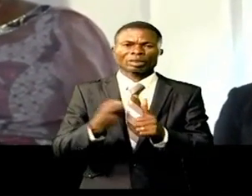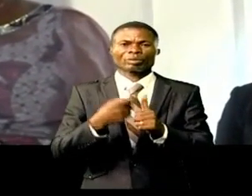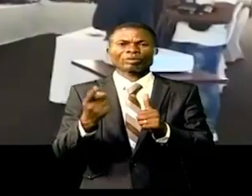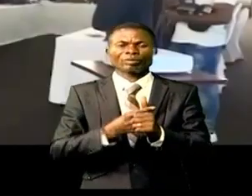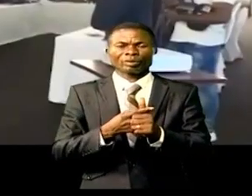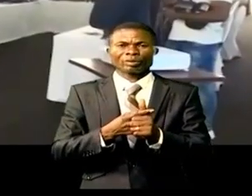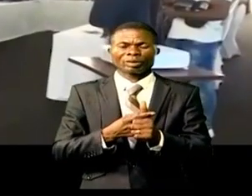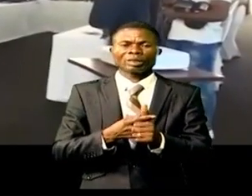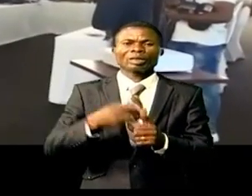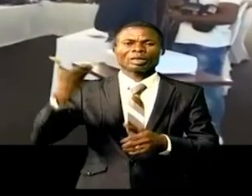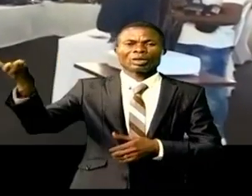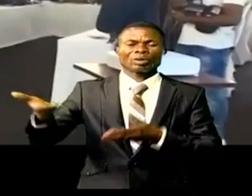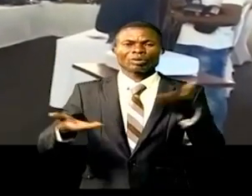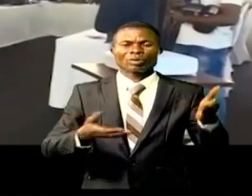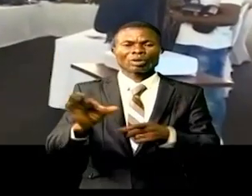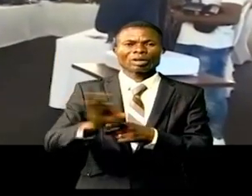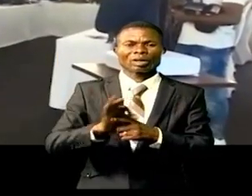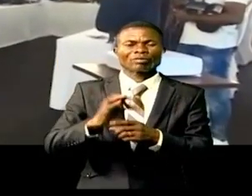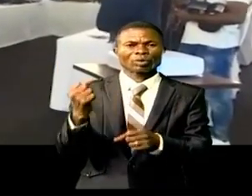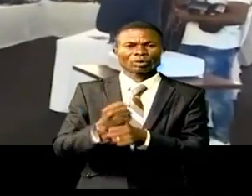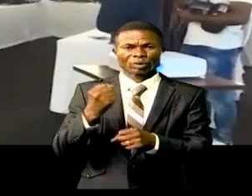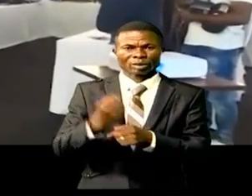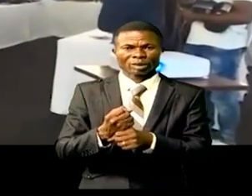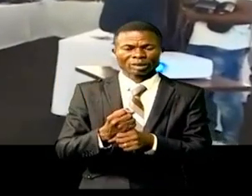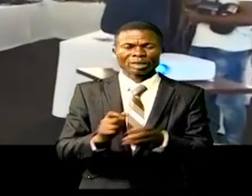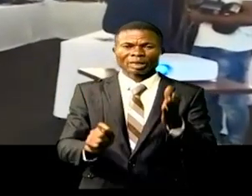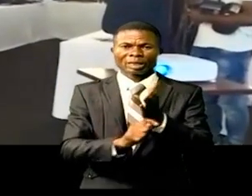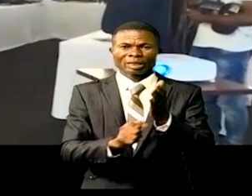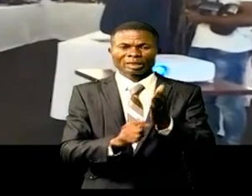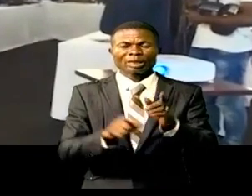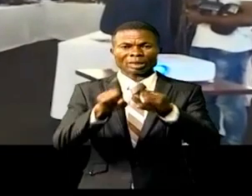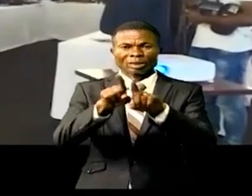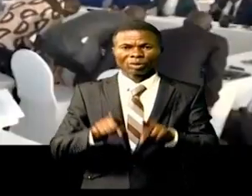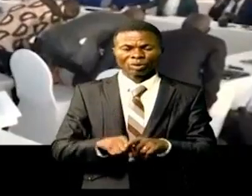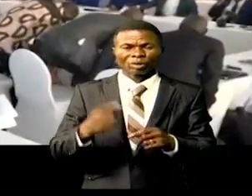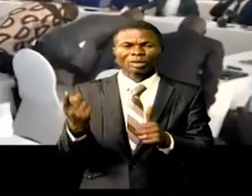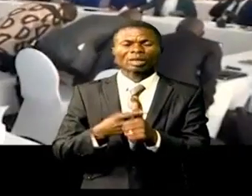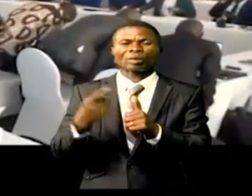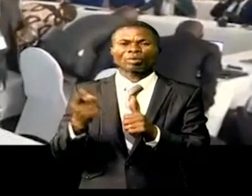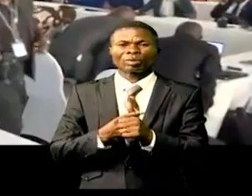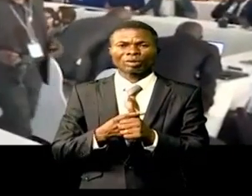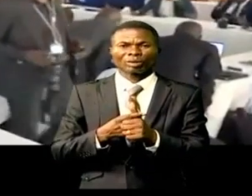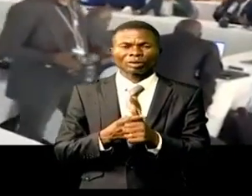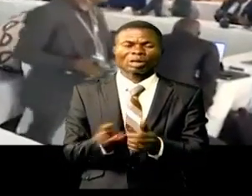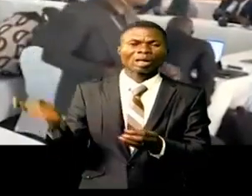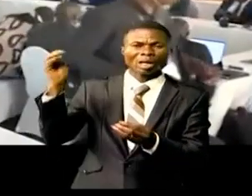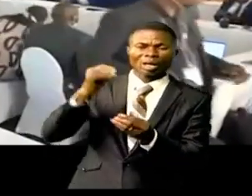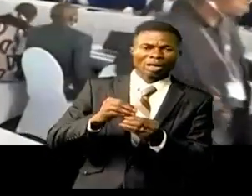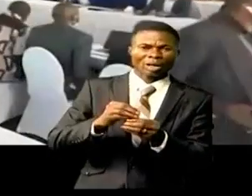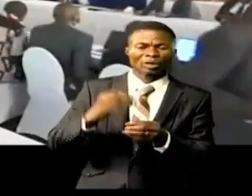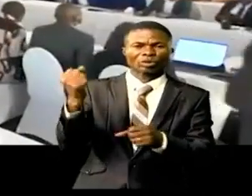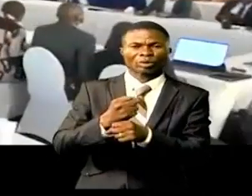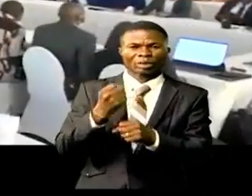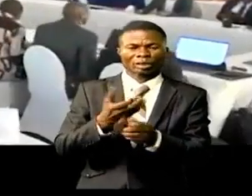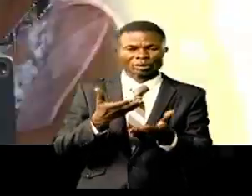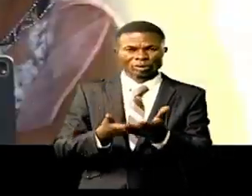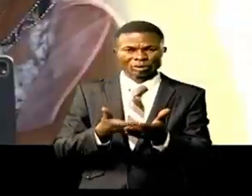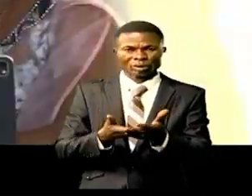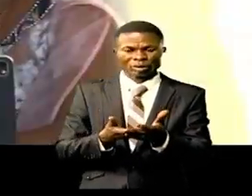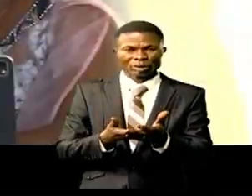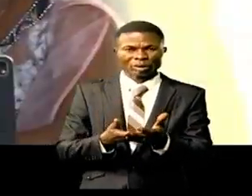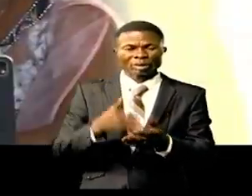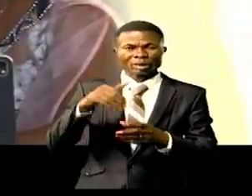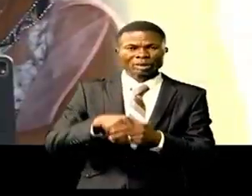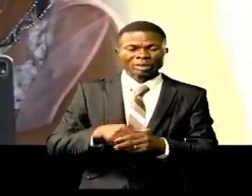l'offre des formations professionnelles et techniques, mais aussi et surtout de l'insertion professionnelle des diplômés. Dans